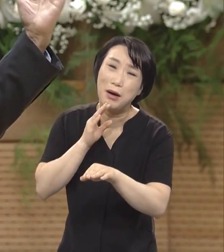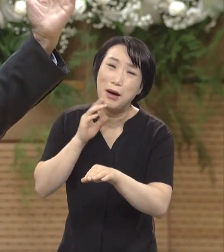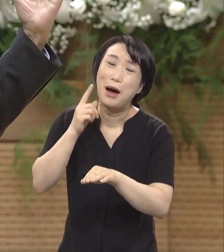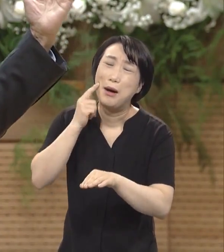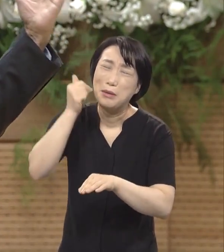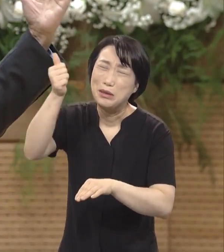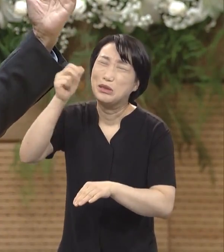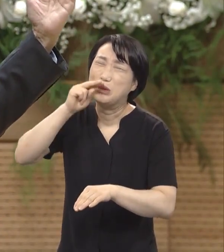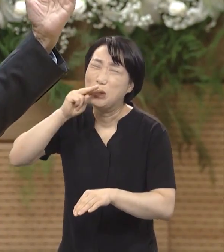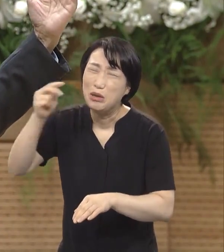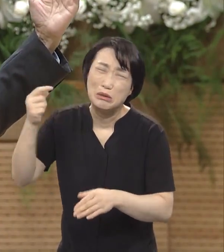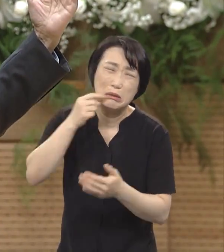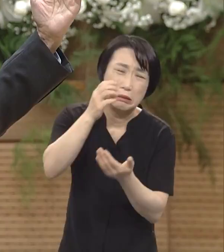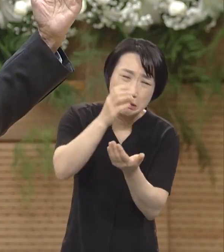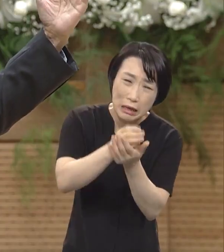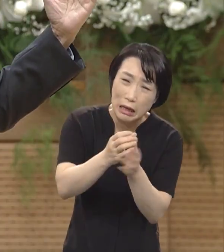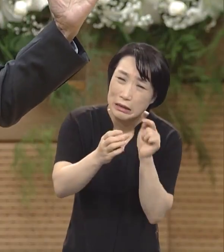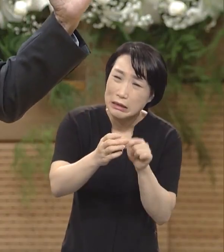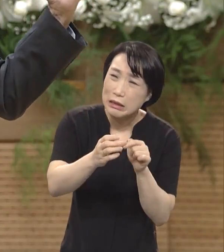이 쓴자니